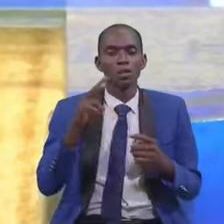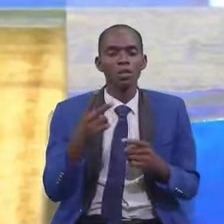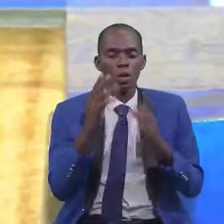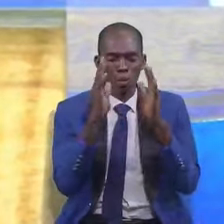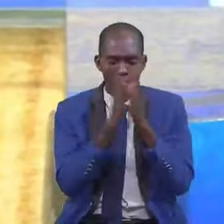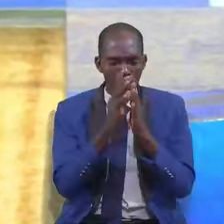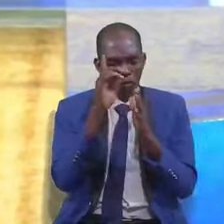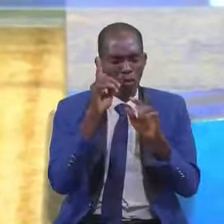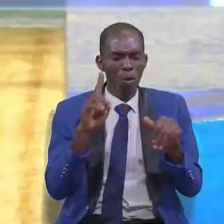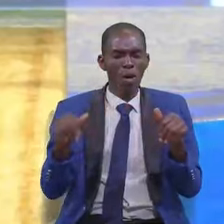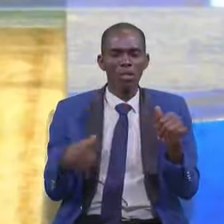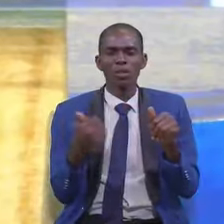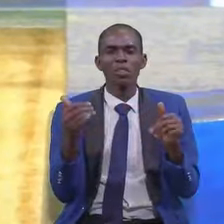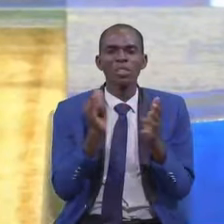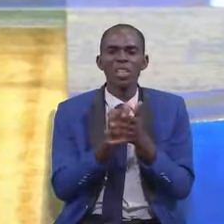prescription.